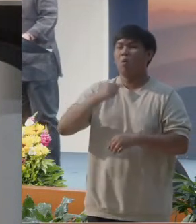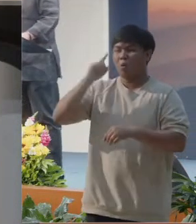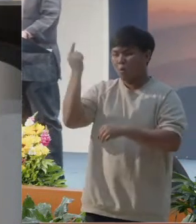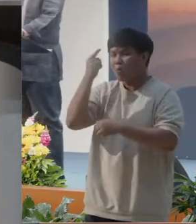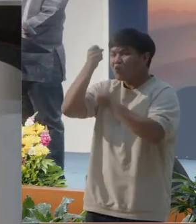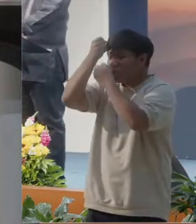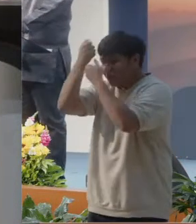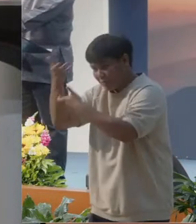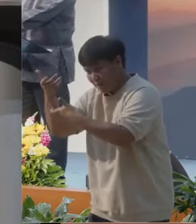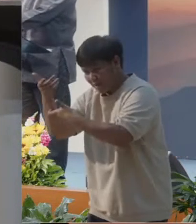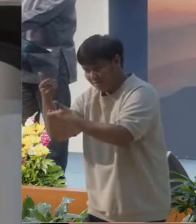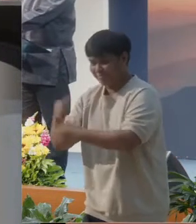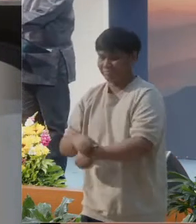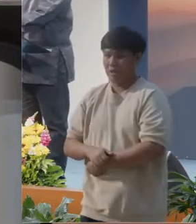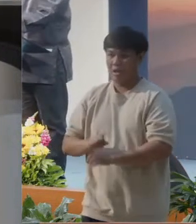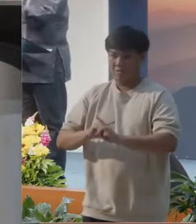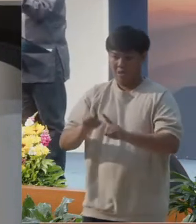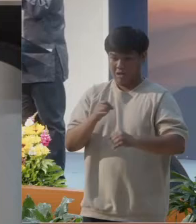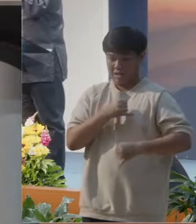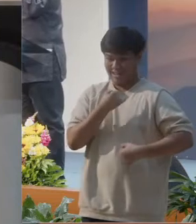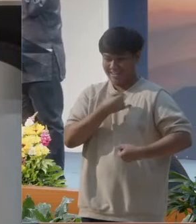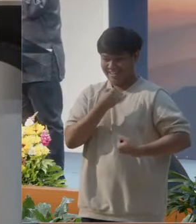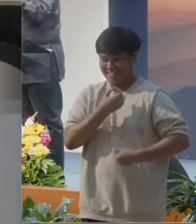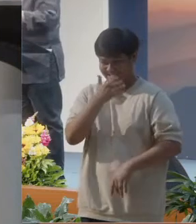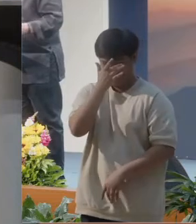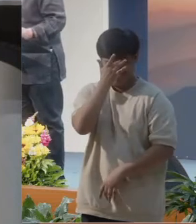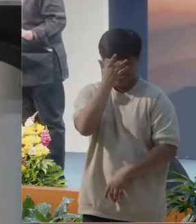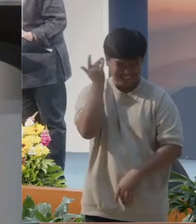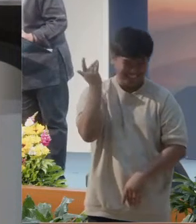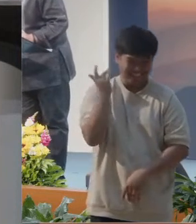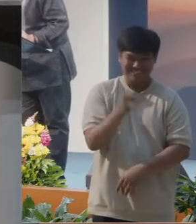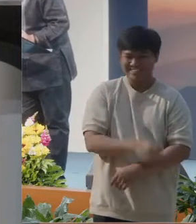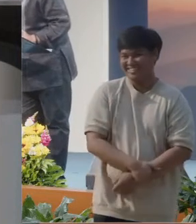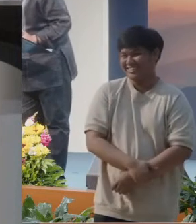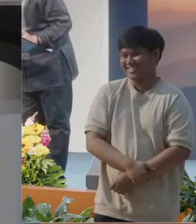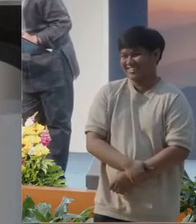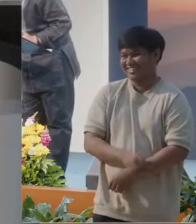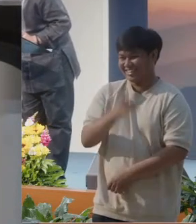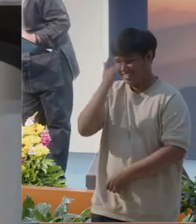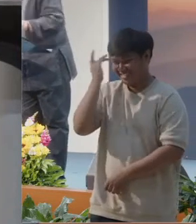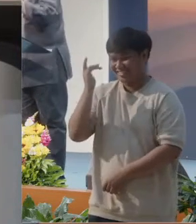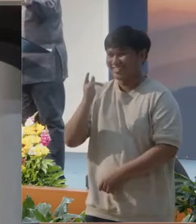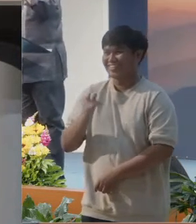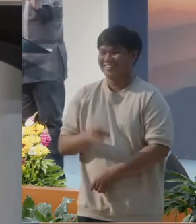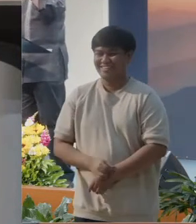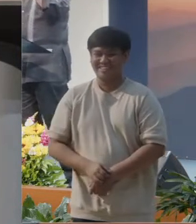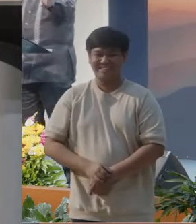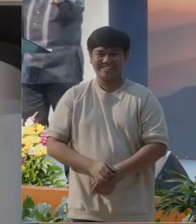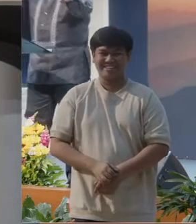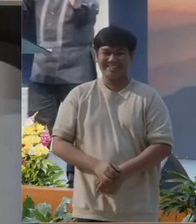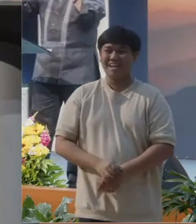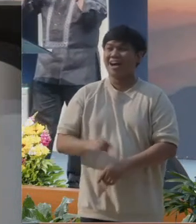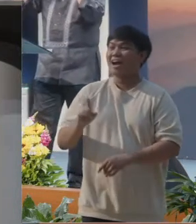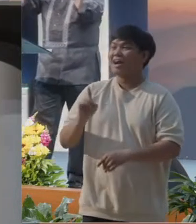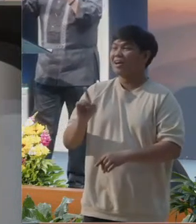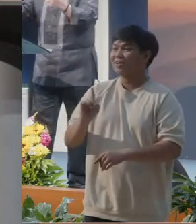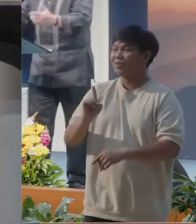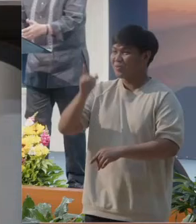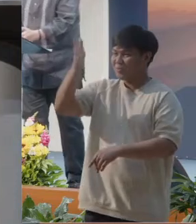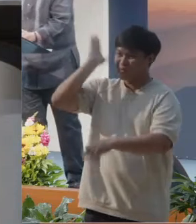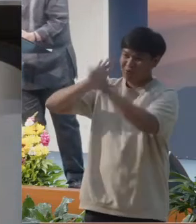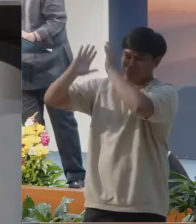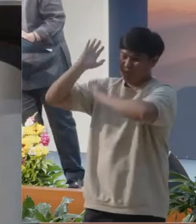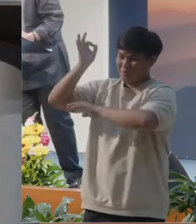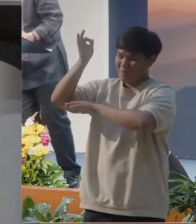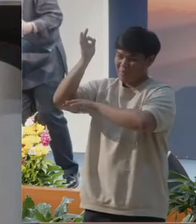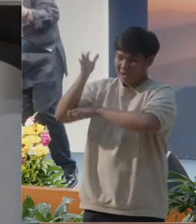Mukhang nakalimutan ni Josue yun. Nakalimutan niya na ang laban ay sa Diyos. Kung maaalala niyo po, ang turo ni Pastor BJ at